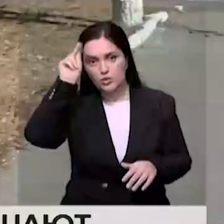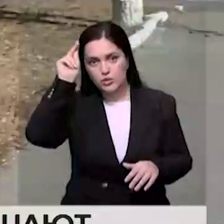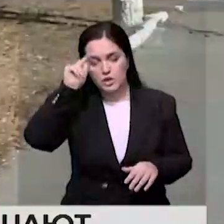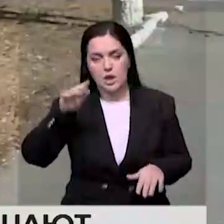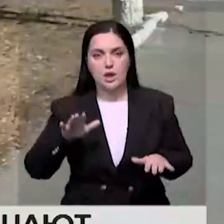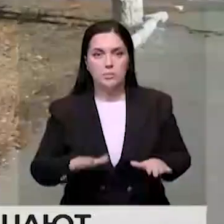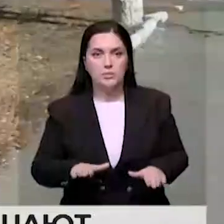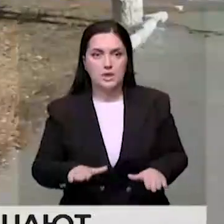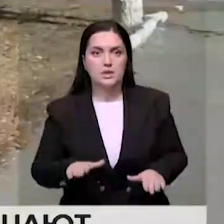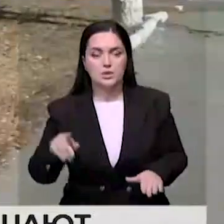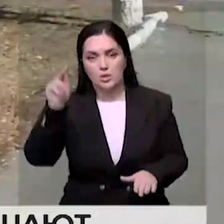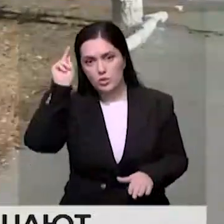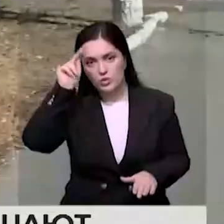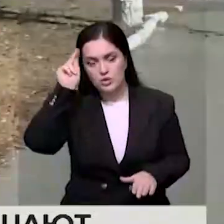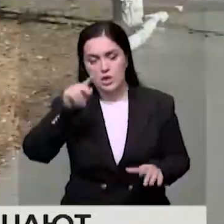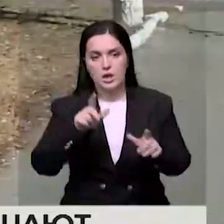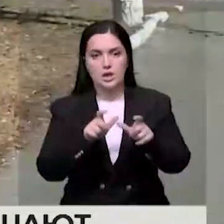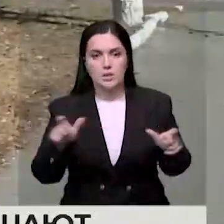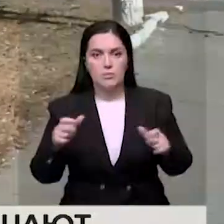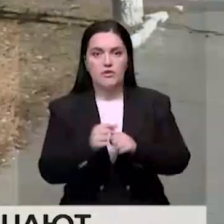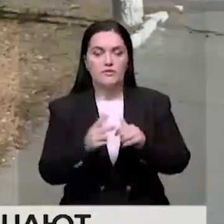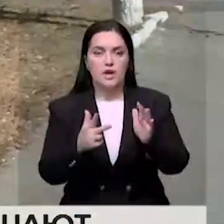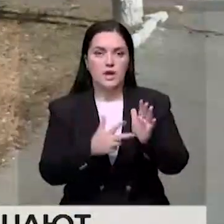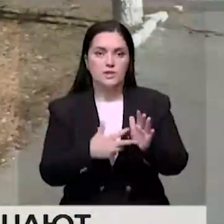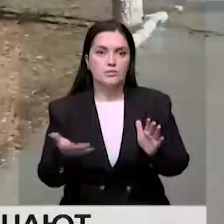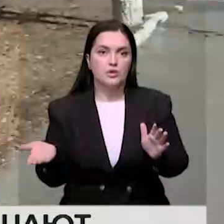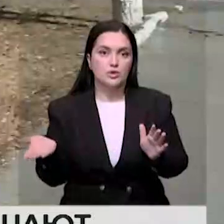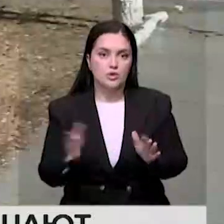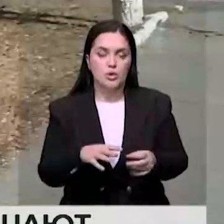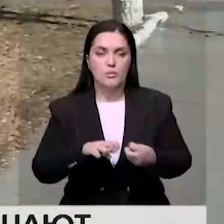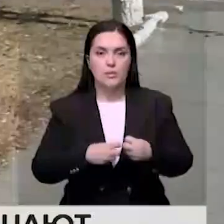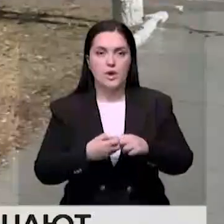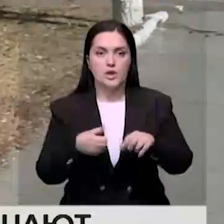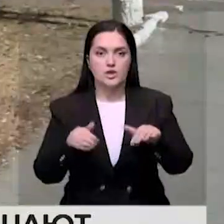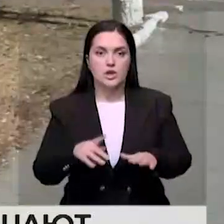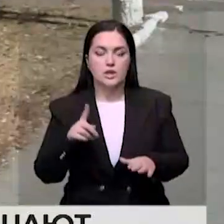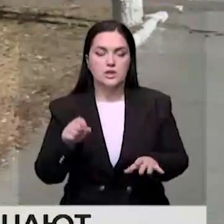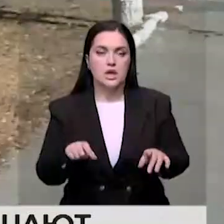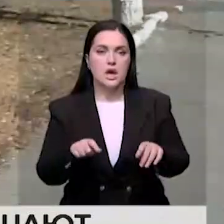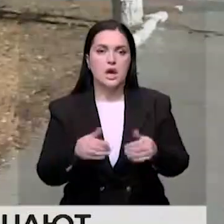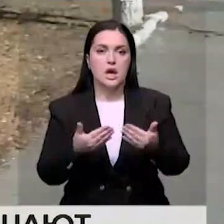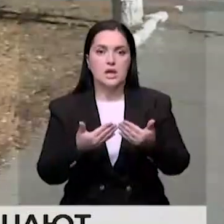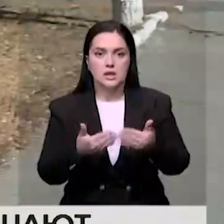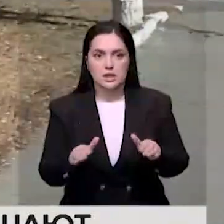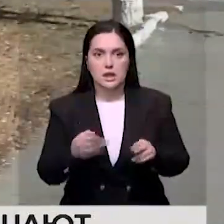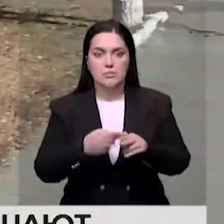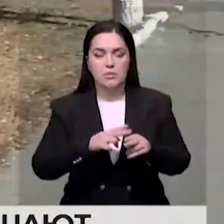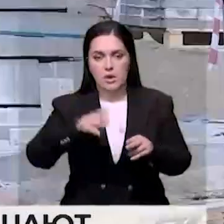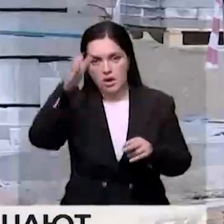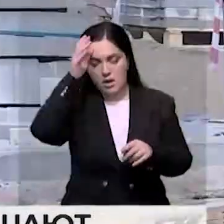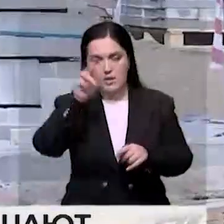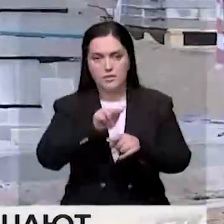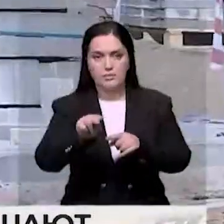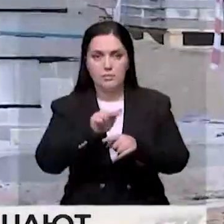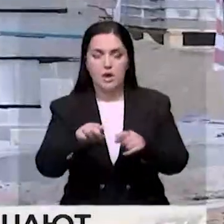мест, то таких учебных заведений в области 18. Эту проблему будем решать также за счет открытия новых объектов образования.